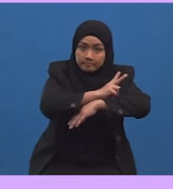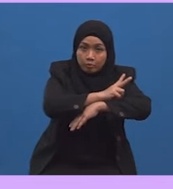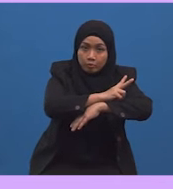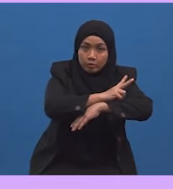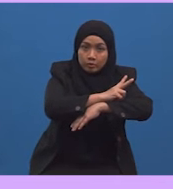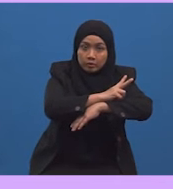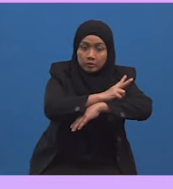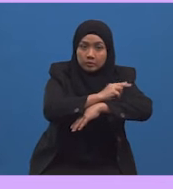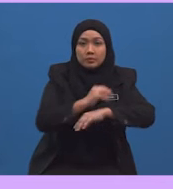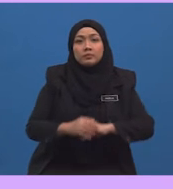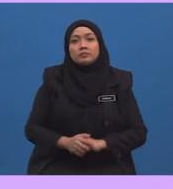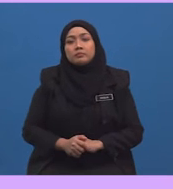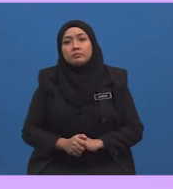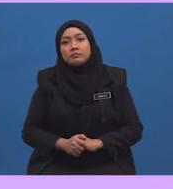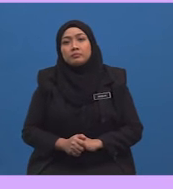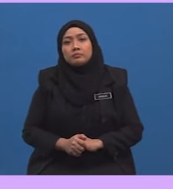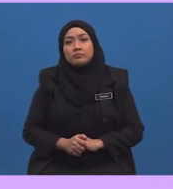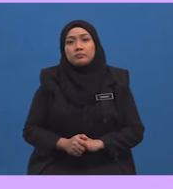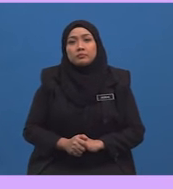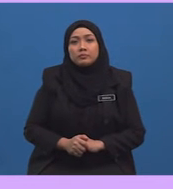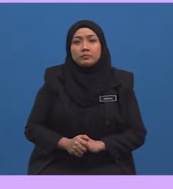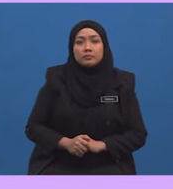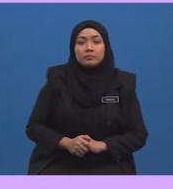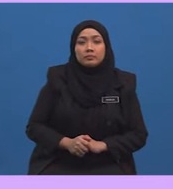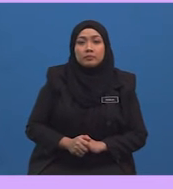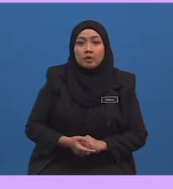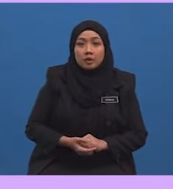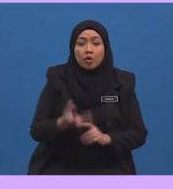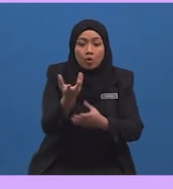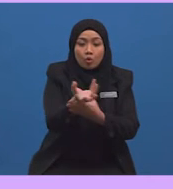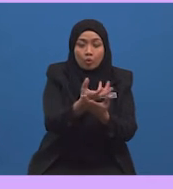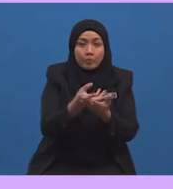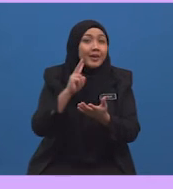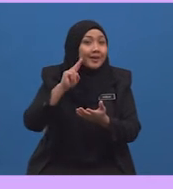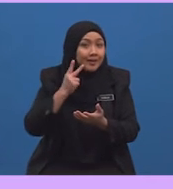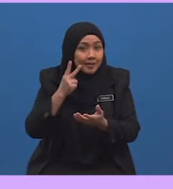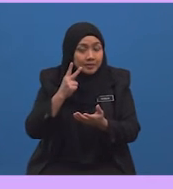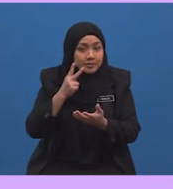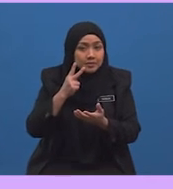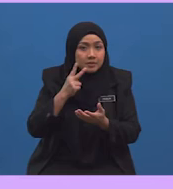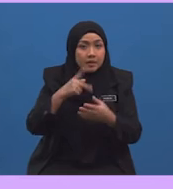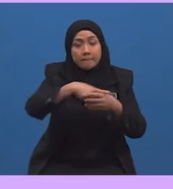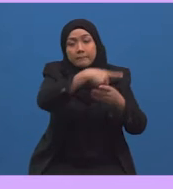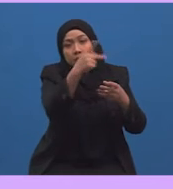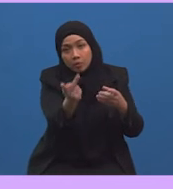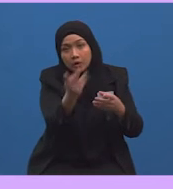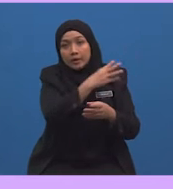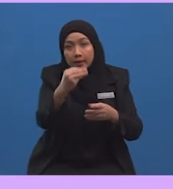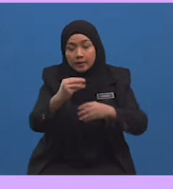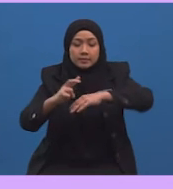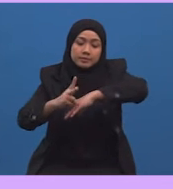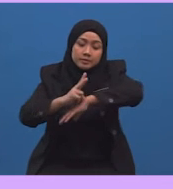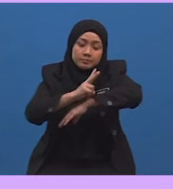panah tersebut. Jadi kubis merupakan pengeluar dan siput merupakan pengguna primer.